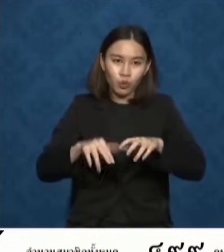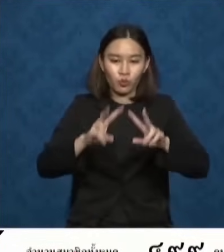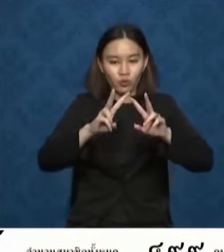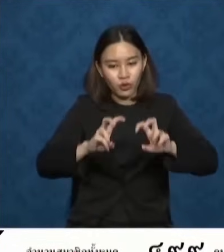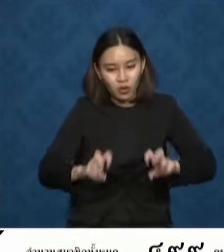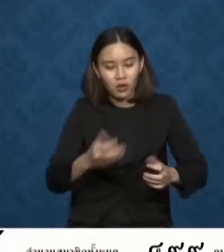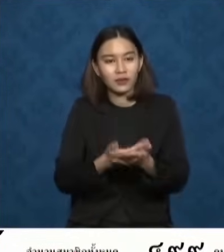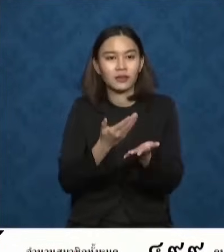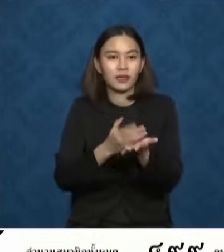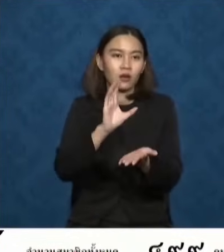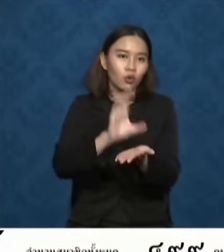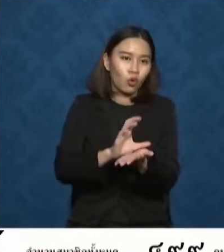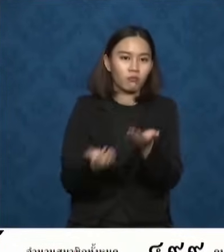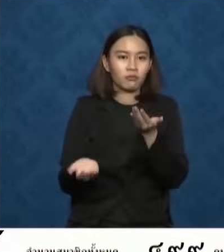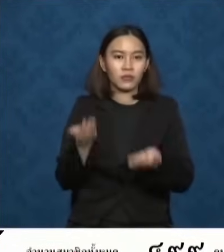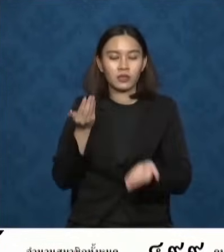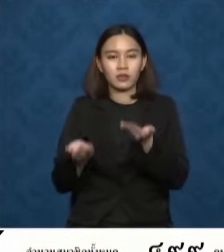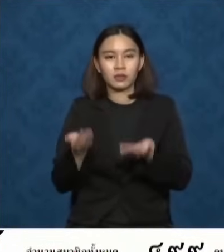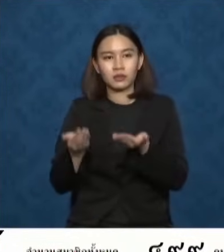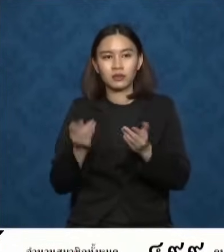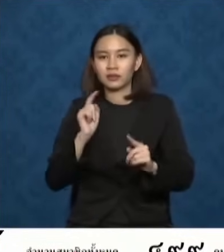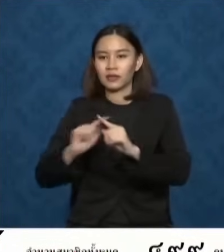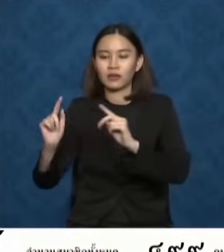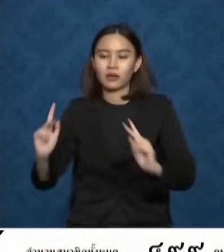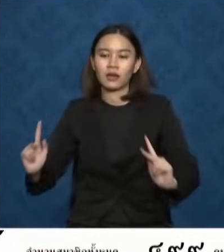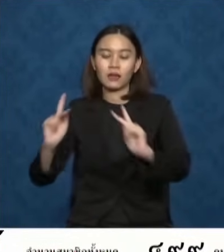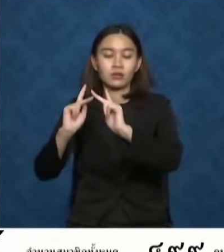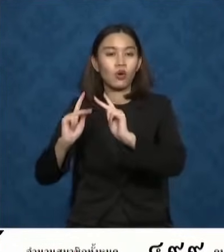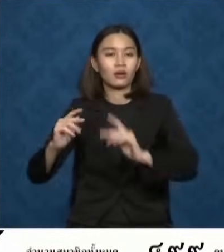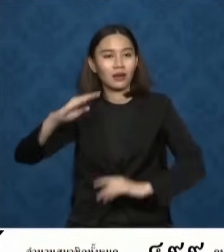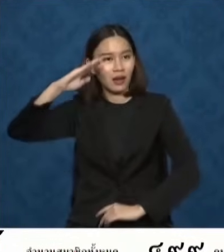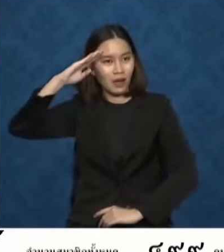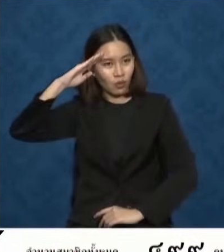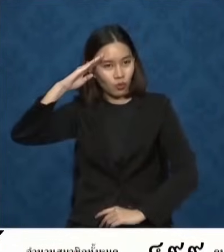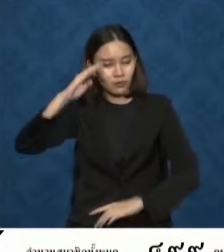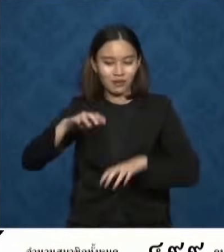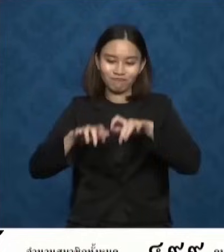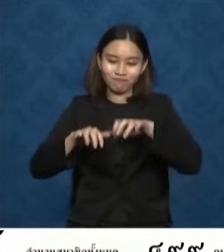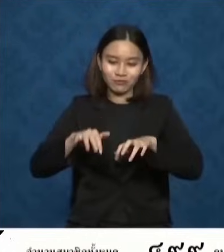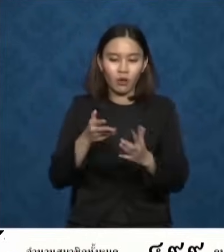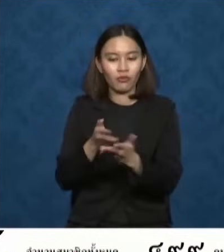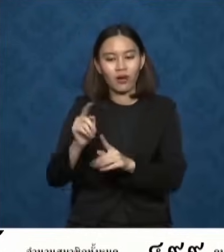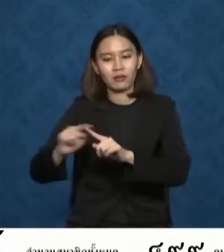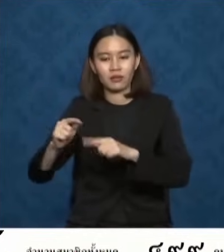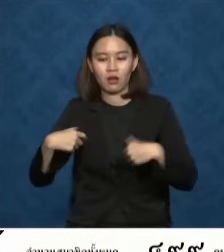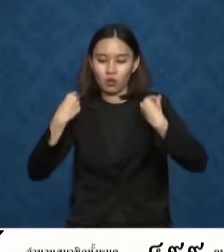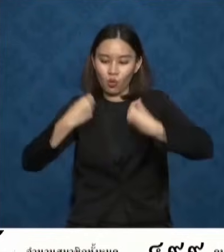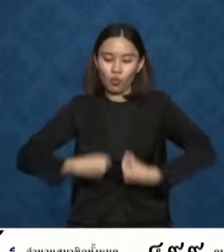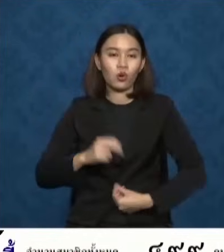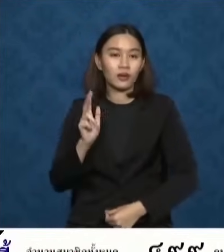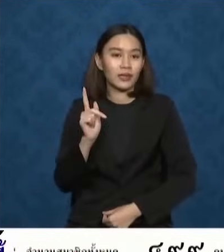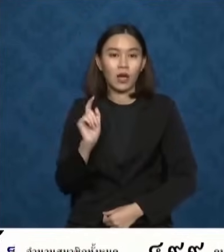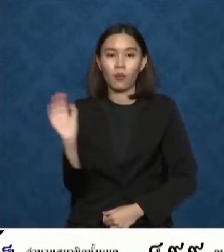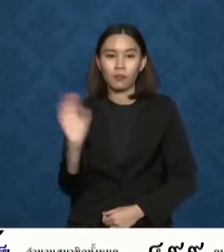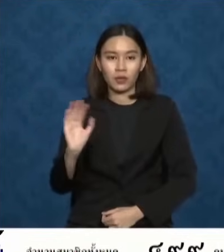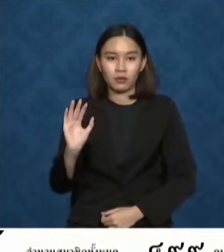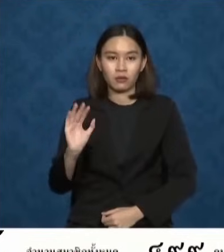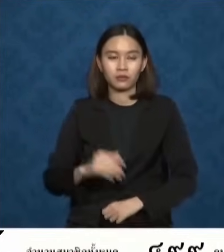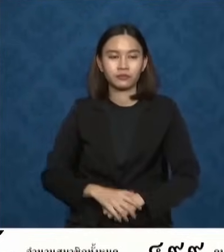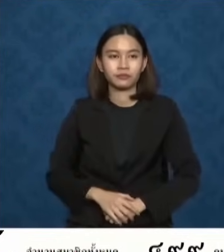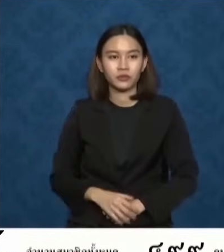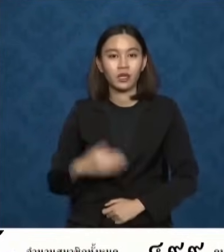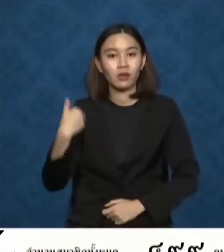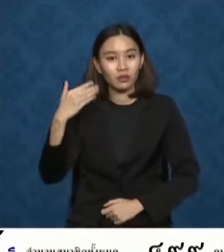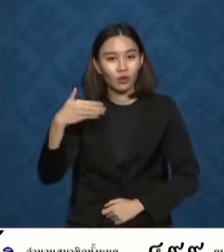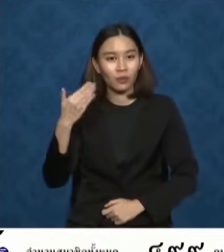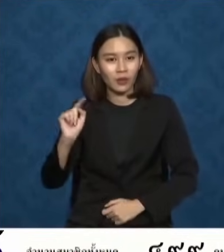ราะห์งบประมาณหรือเจ้าหน้าที่อื่นๆในกระทรวงกลาโหมเนี่ยเจ้าที่ธุรการเนี่ยไม่จำเป็นต้องใส่ชุดสีเขียวต่อไป